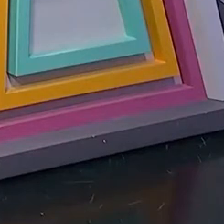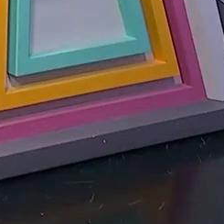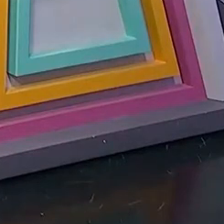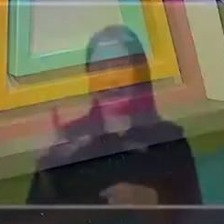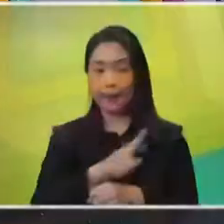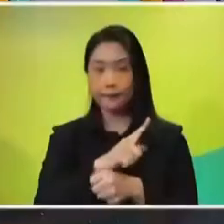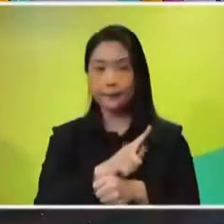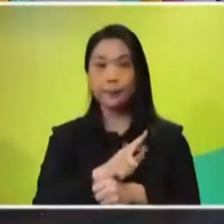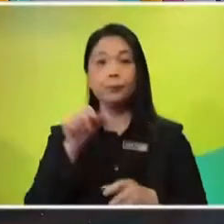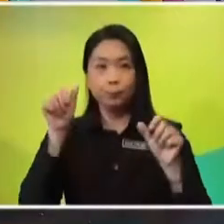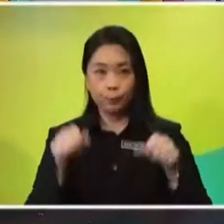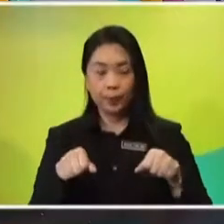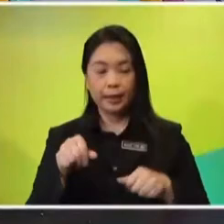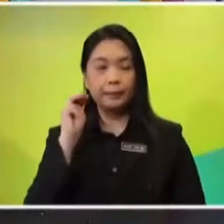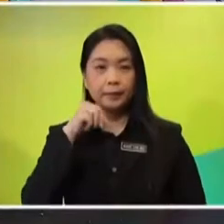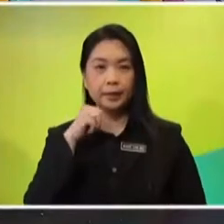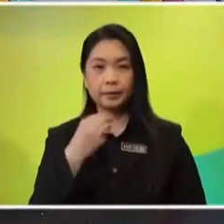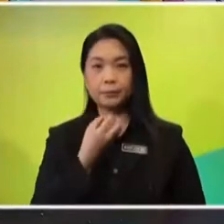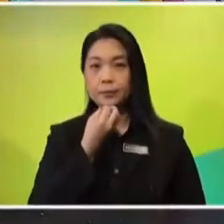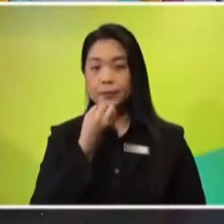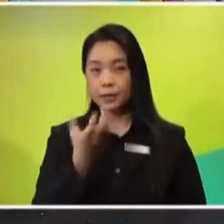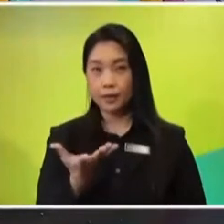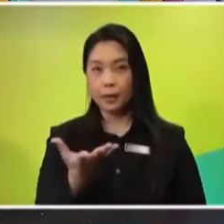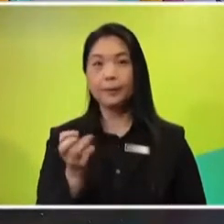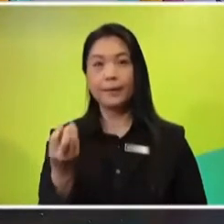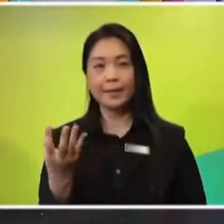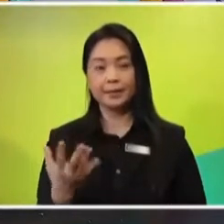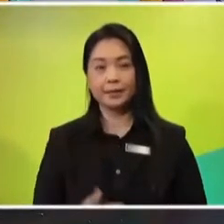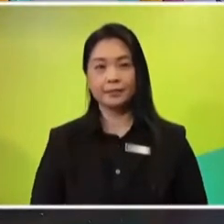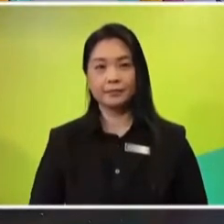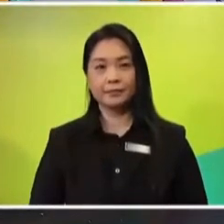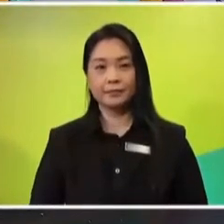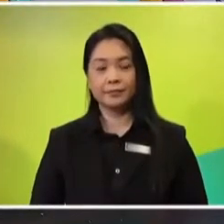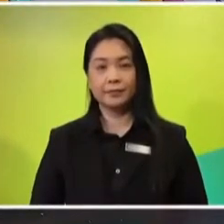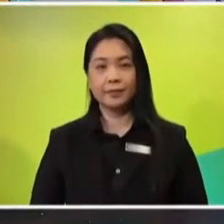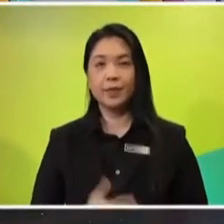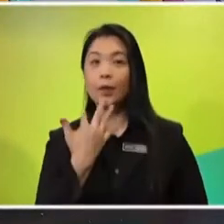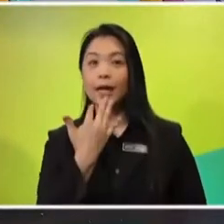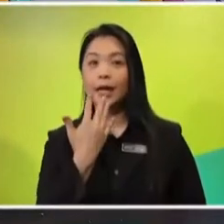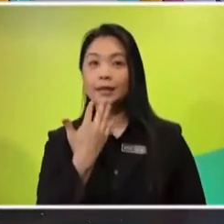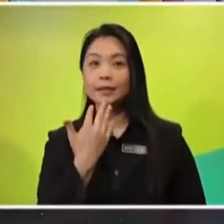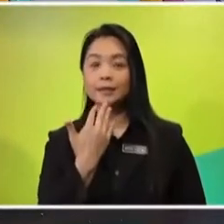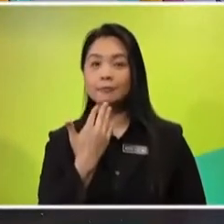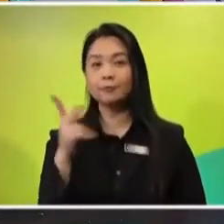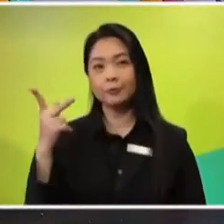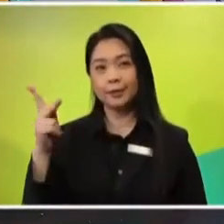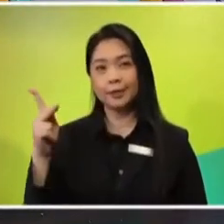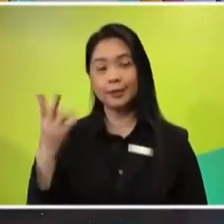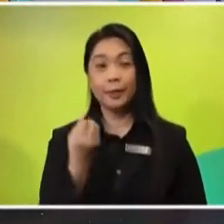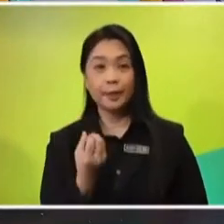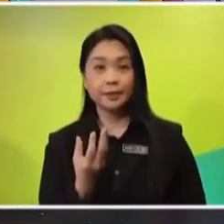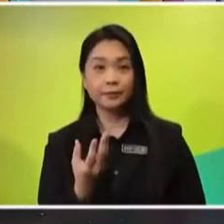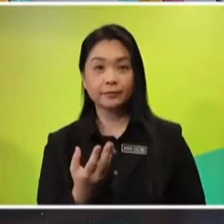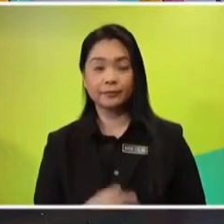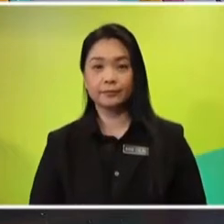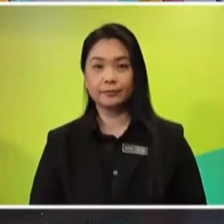Mira boleh nyatakan tak? Okay. Berapa pecahan? Boleh, cikgu? Alright. Saya pecahan yang berwarna apa, cikgu? Berwarna kuning. Berwarna kuning.